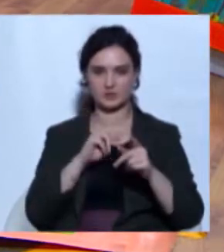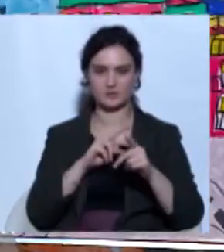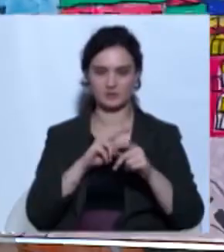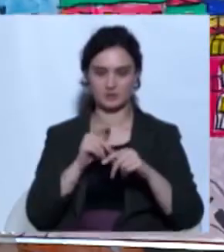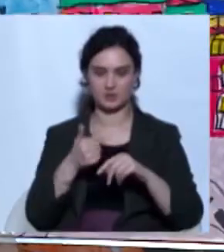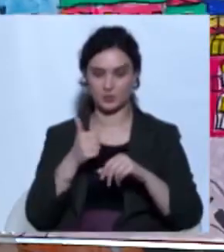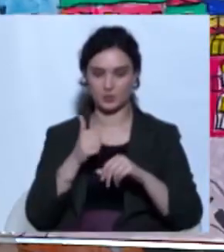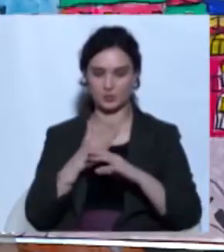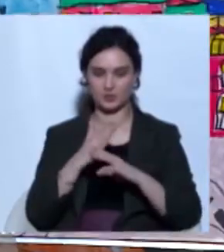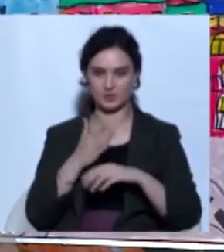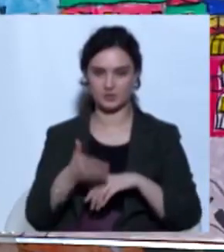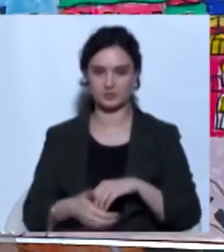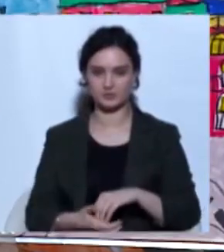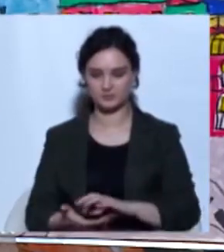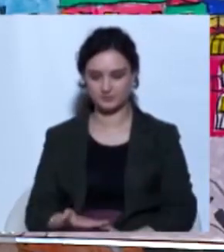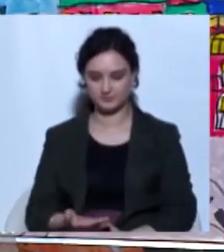ეს როგორია?